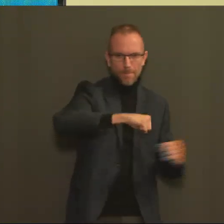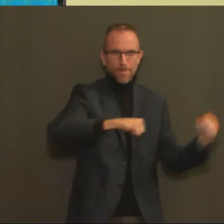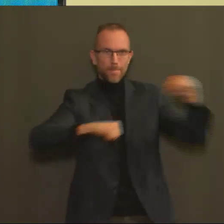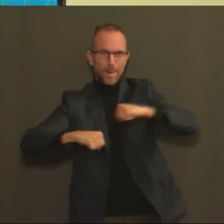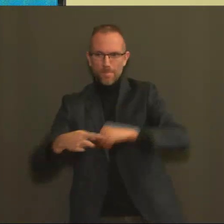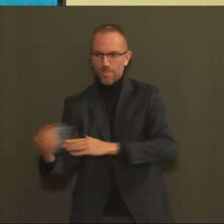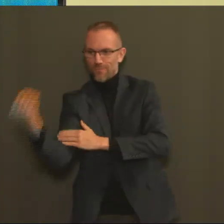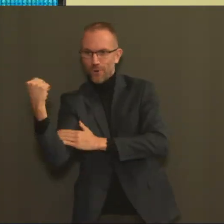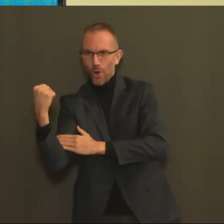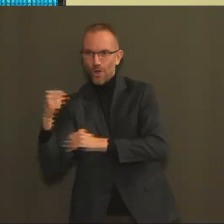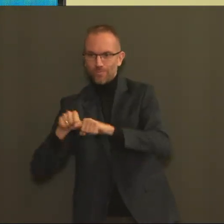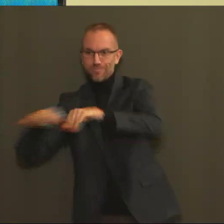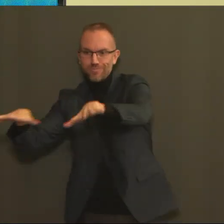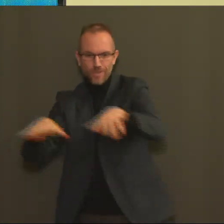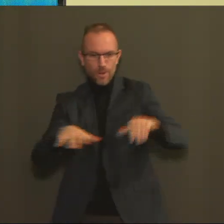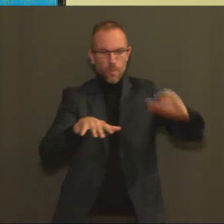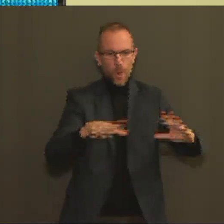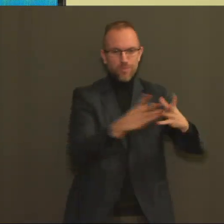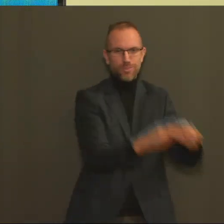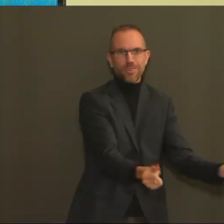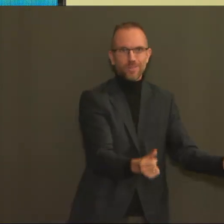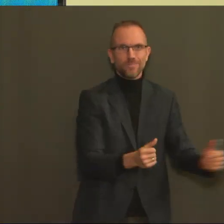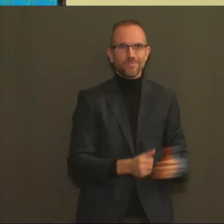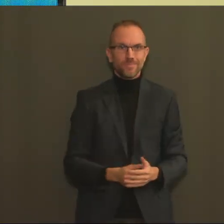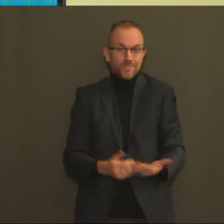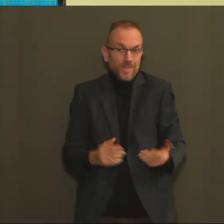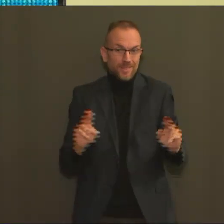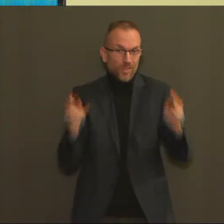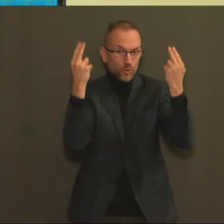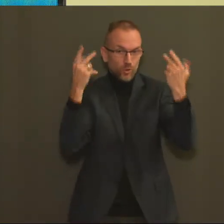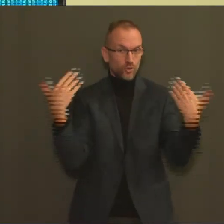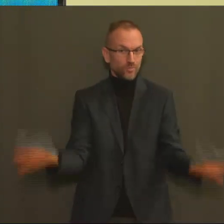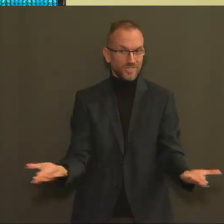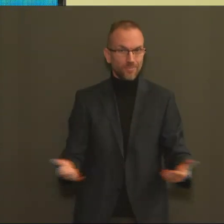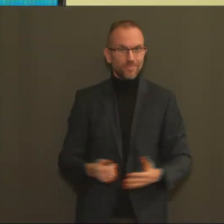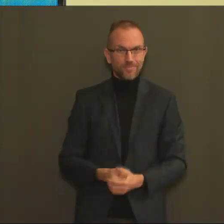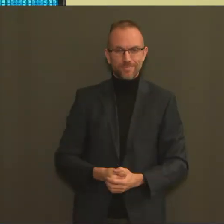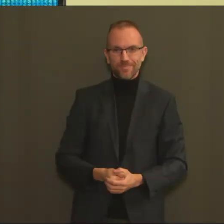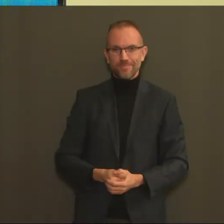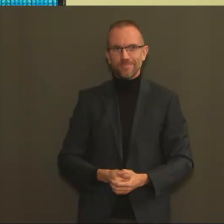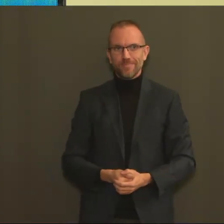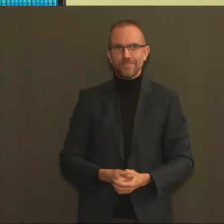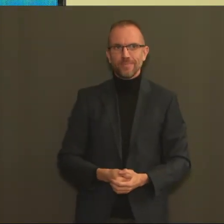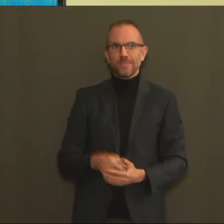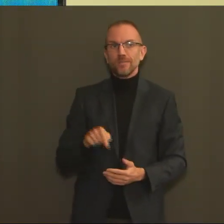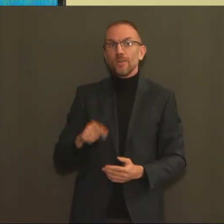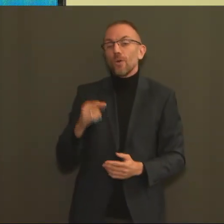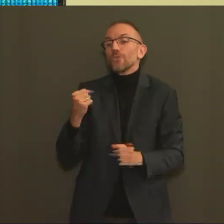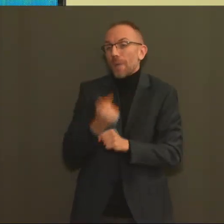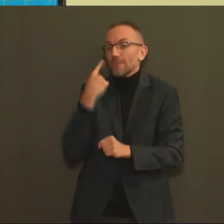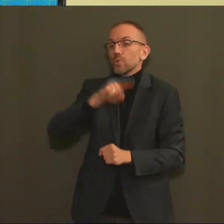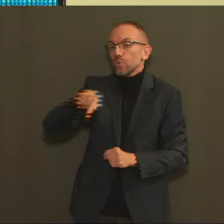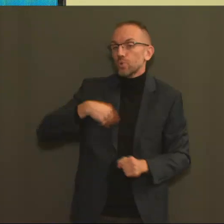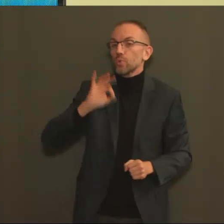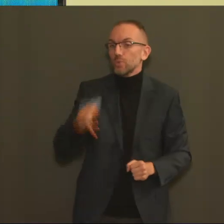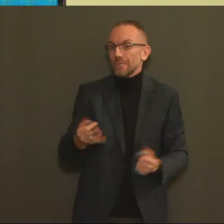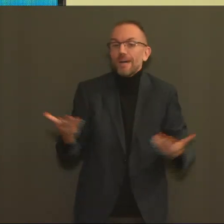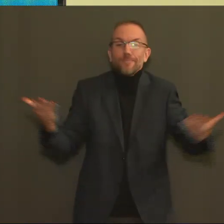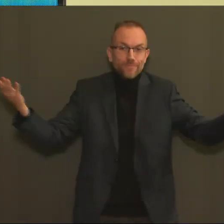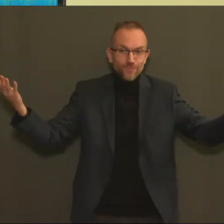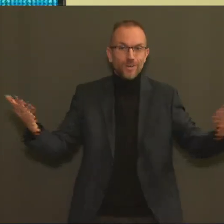trance metro libië zo liekendiek u actief naar mall rat perpetua les pees in 4 hallen al kist jong setup-proces uur